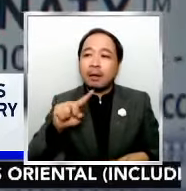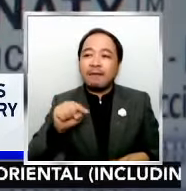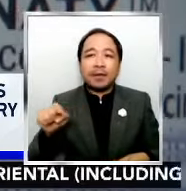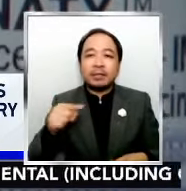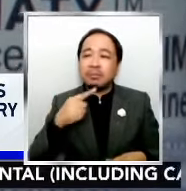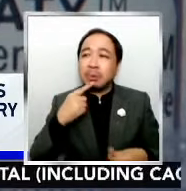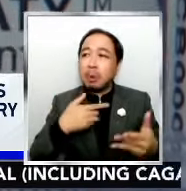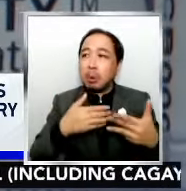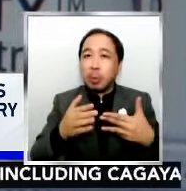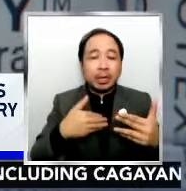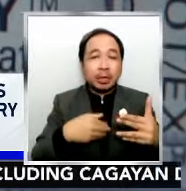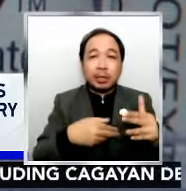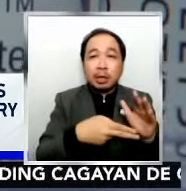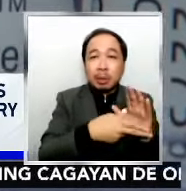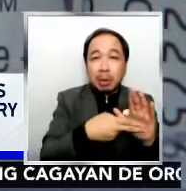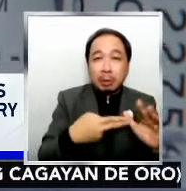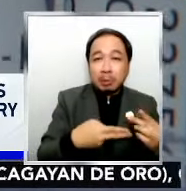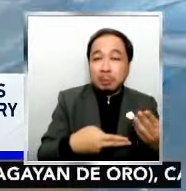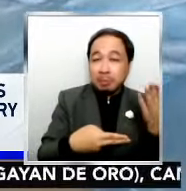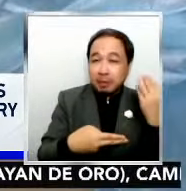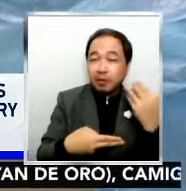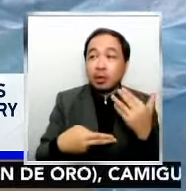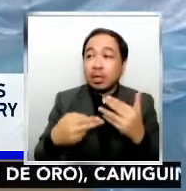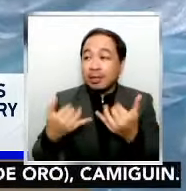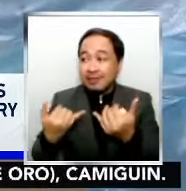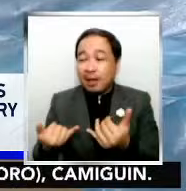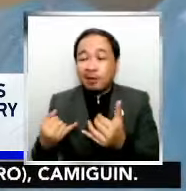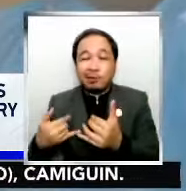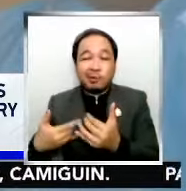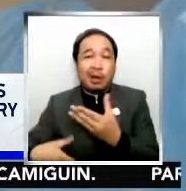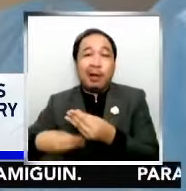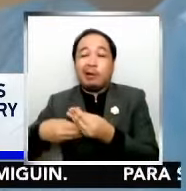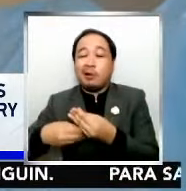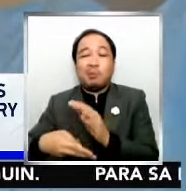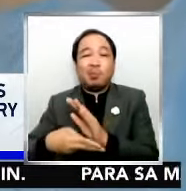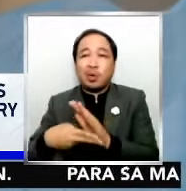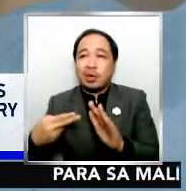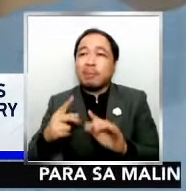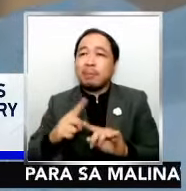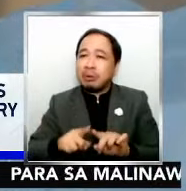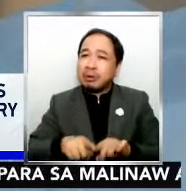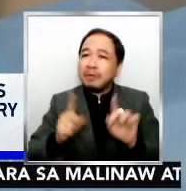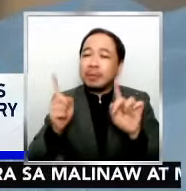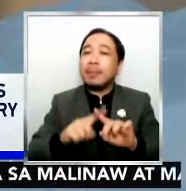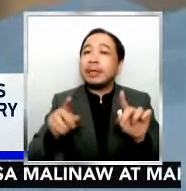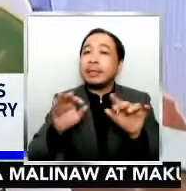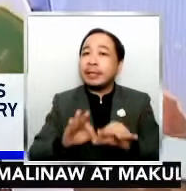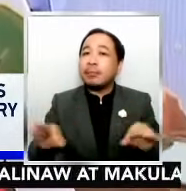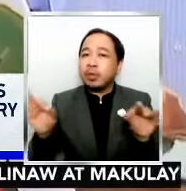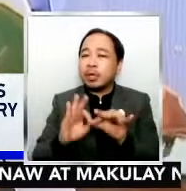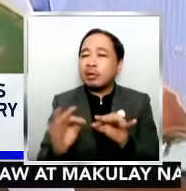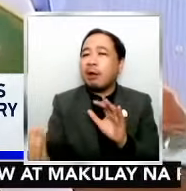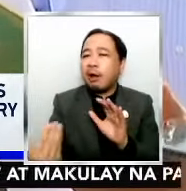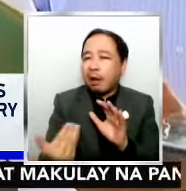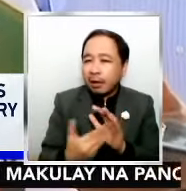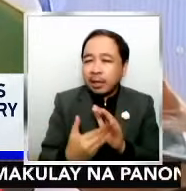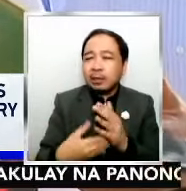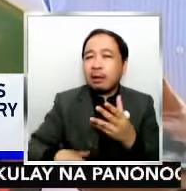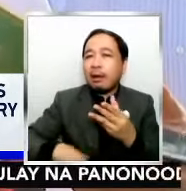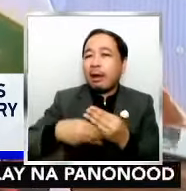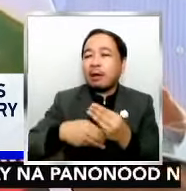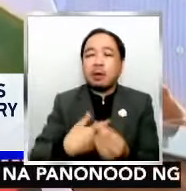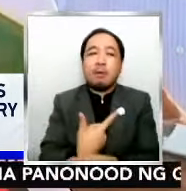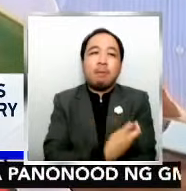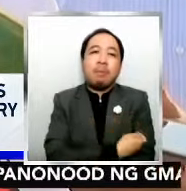magkaiba ang booster shot at primary series, ang mahalaga ay muling mabakunahan ang frontliners. Meron silang